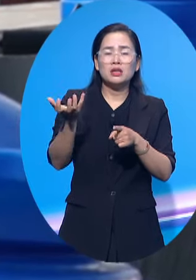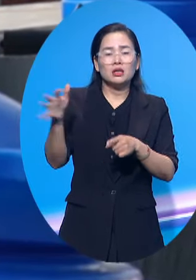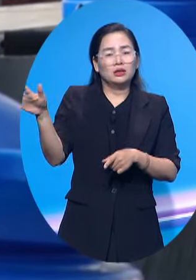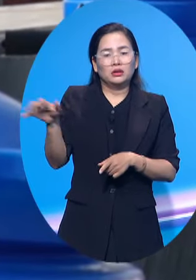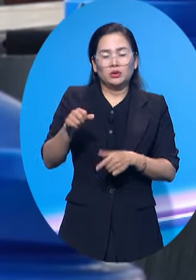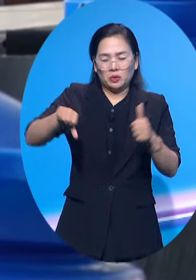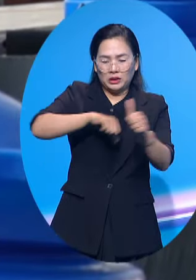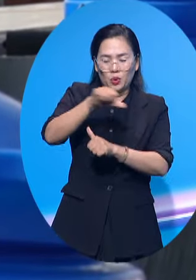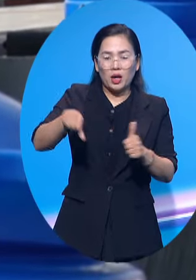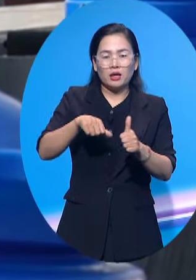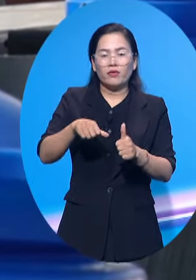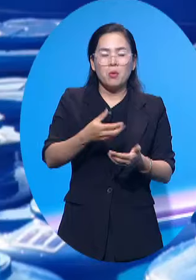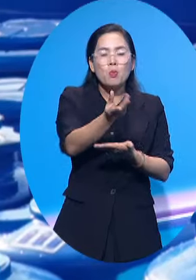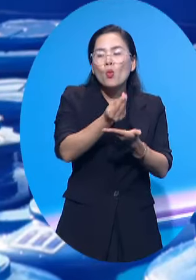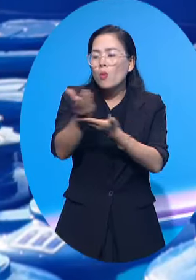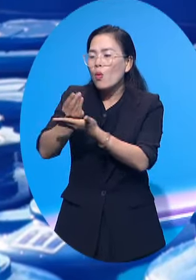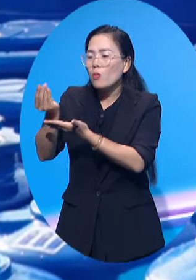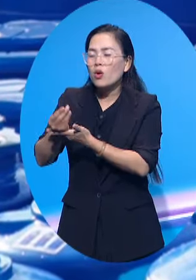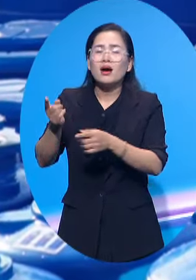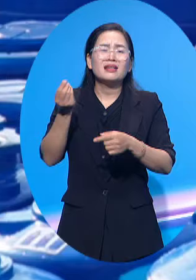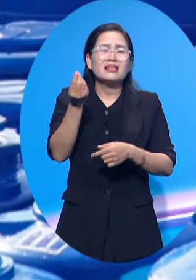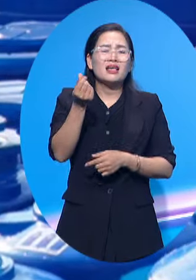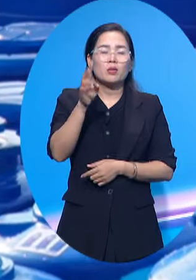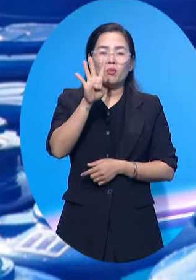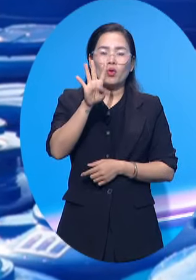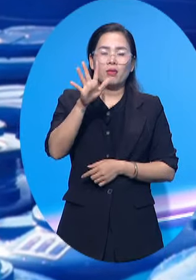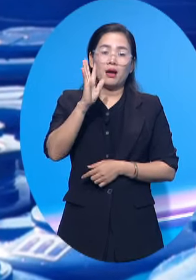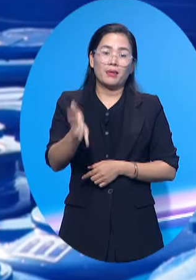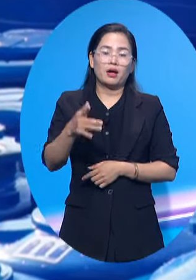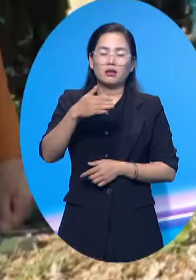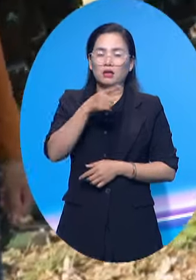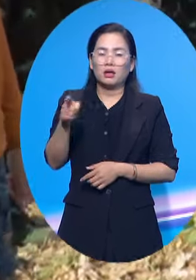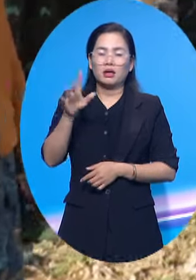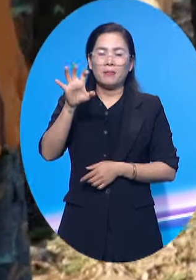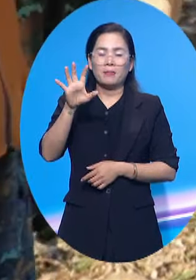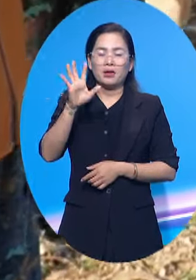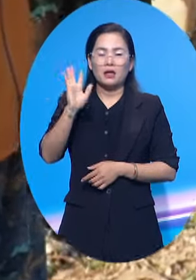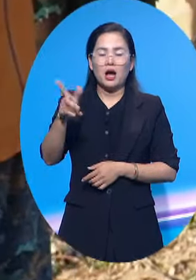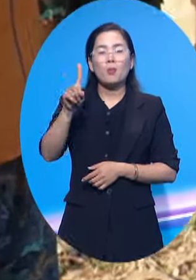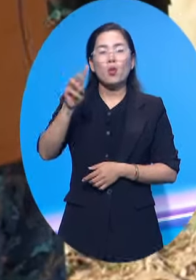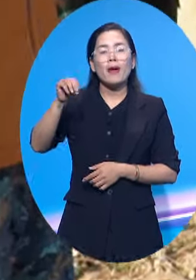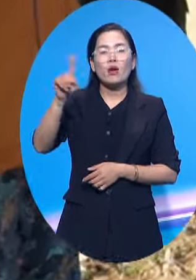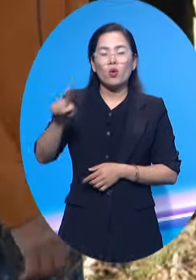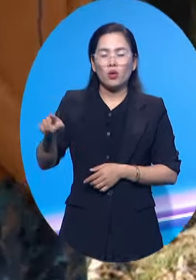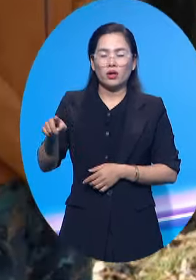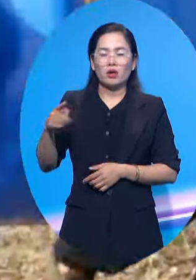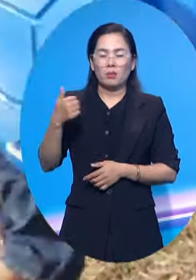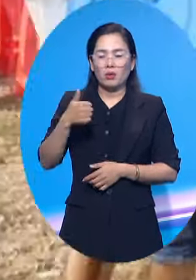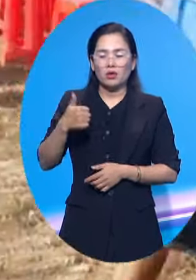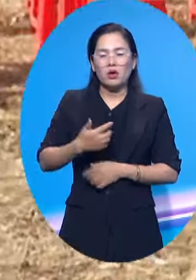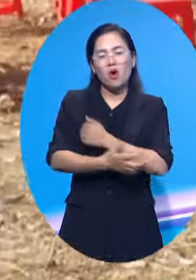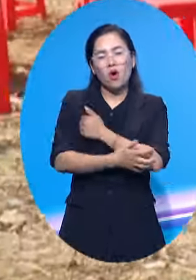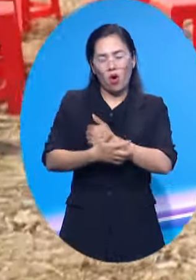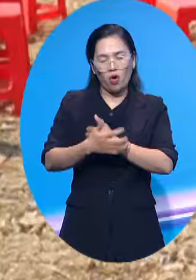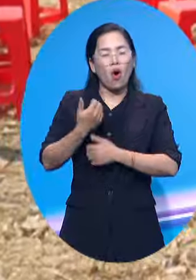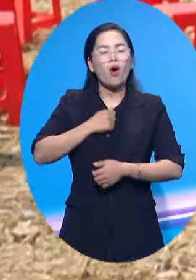họ phải mua nước từ các vùng khác chở đến với giá từ 45.000 đến 50.000 đồng một mét khối, khiến cuộc sống càng thêm khó khăn.